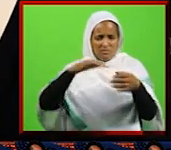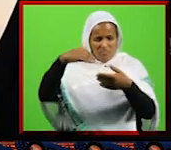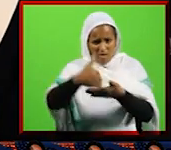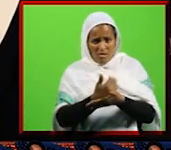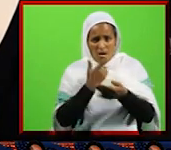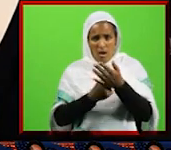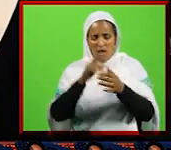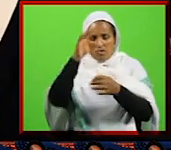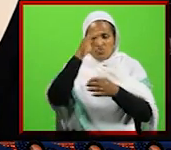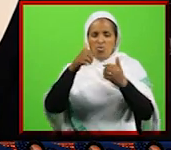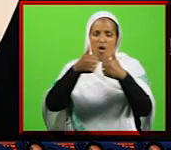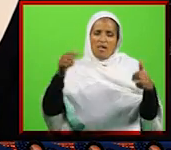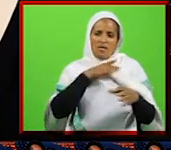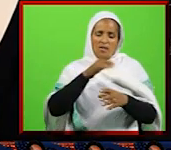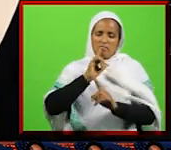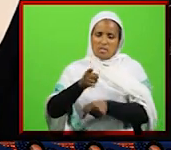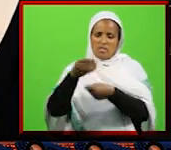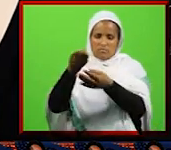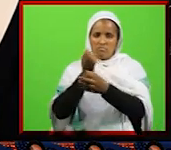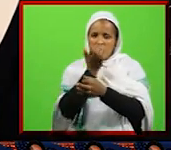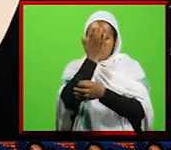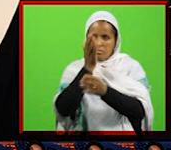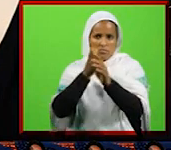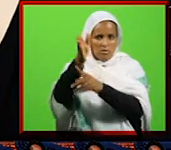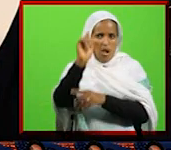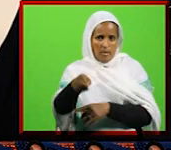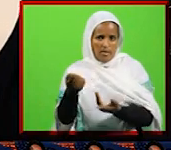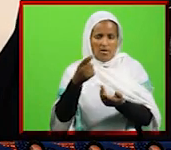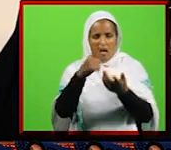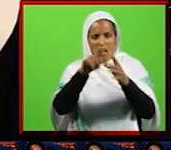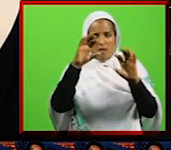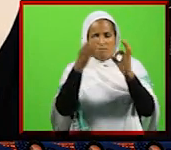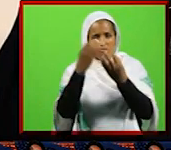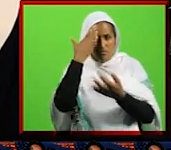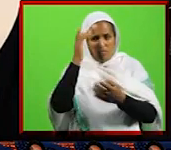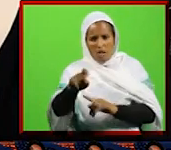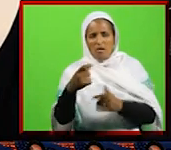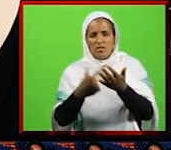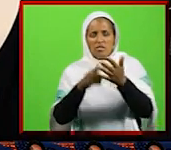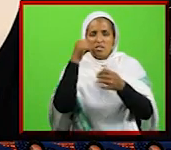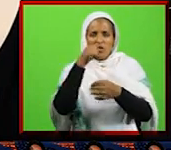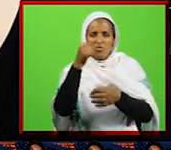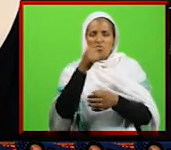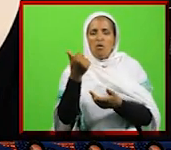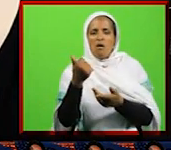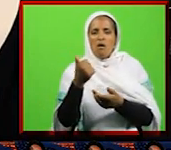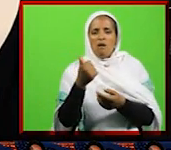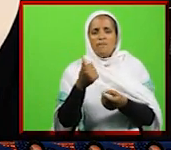አሉ። ያ ስለዚህ ሰው አይለየንም የሚሉ ሆነ አለ። በዚህ አጋጣሚ እንደው አንድ አባት ሲሉ የተሰማሁት አለና